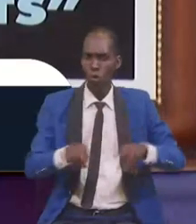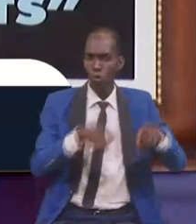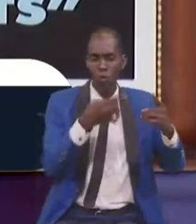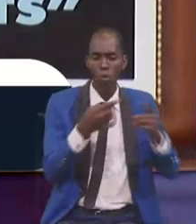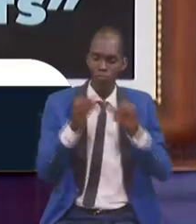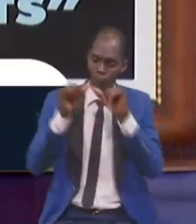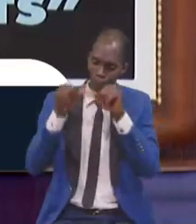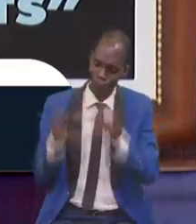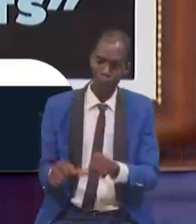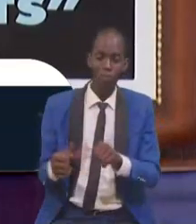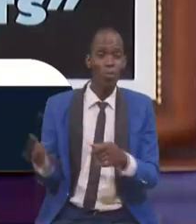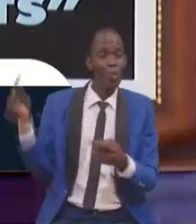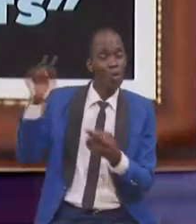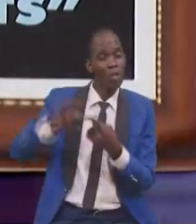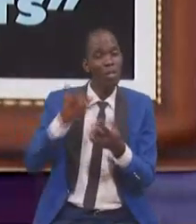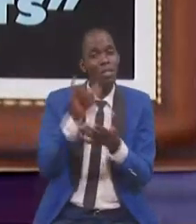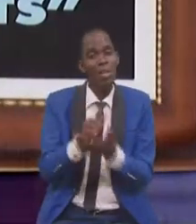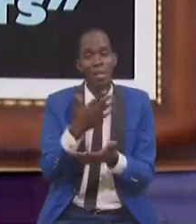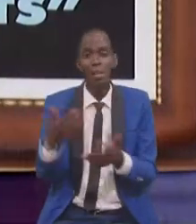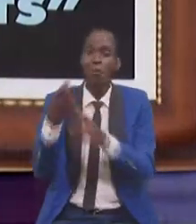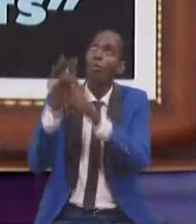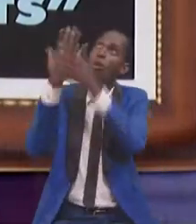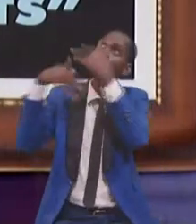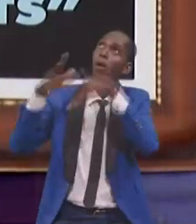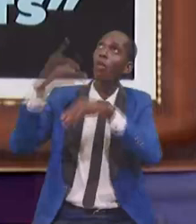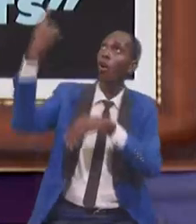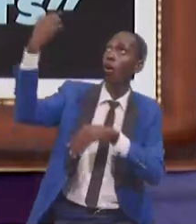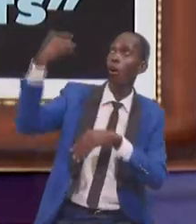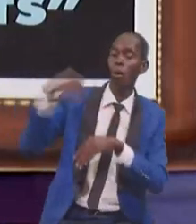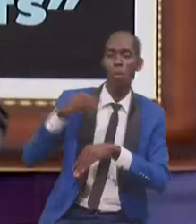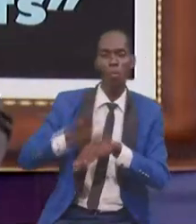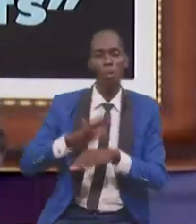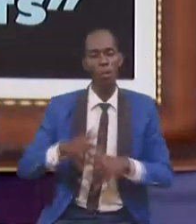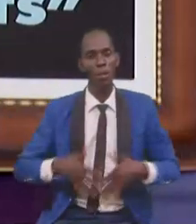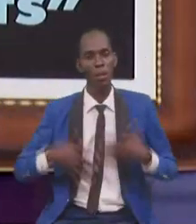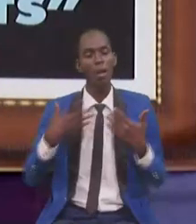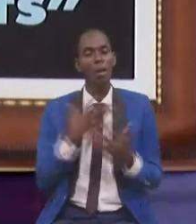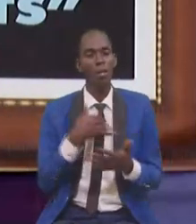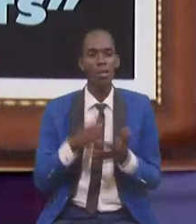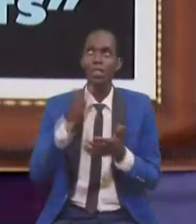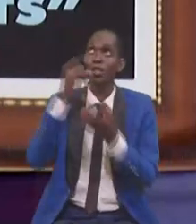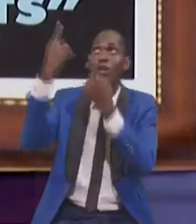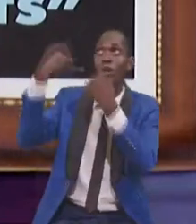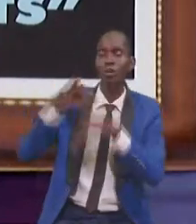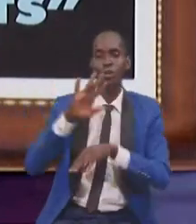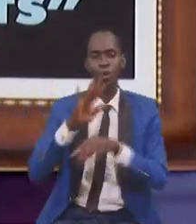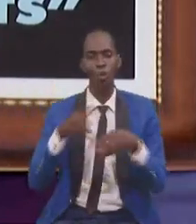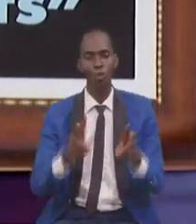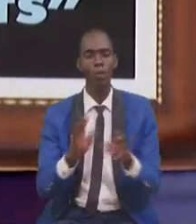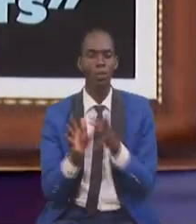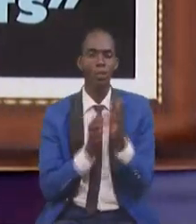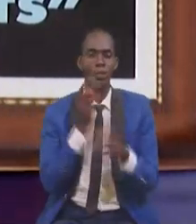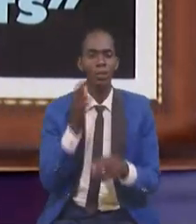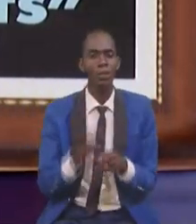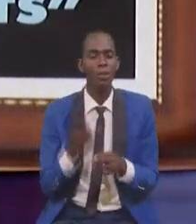pas. Restez jusqu'à ce que la chose là du ciel descende dans votre vie. Et cela